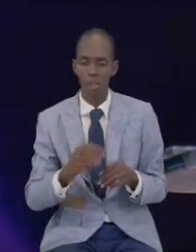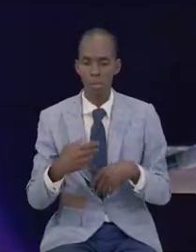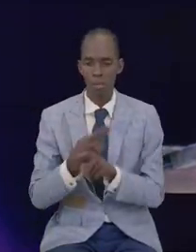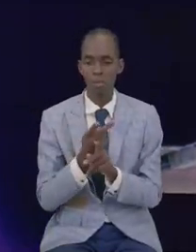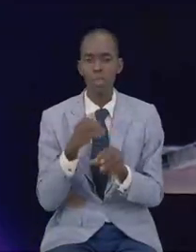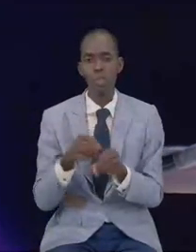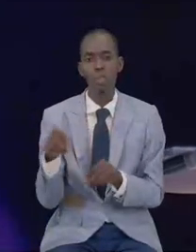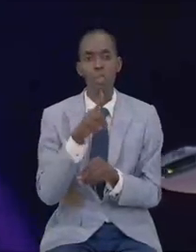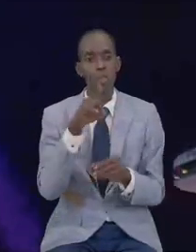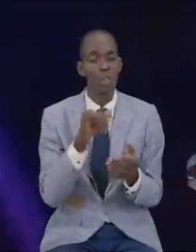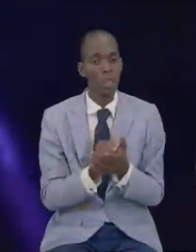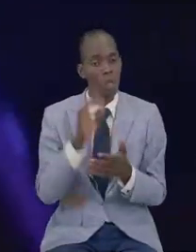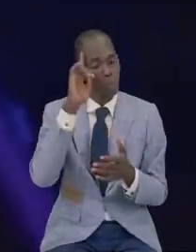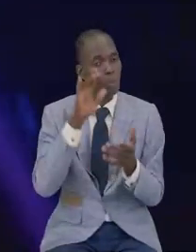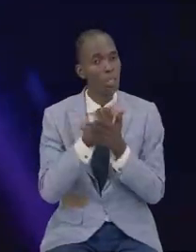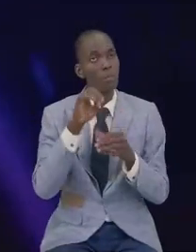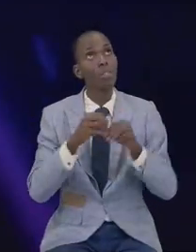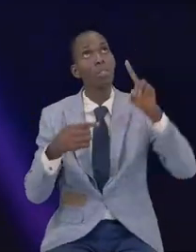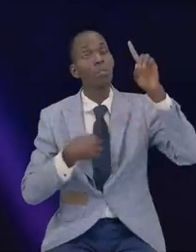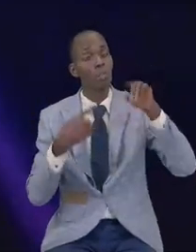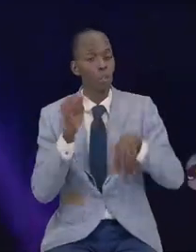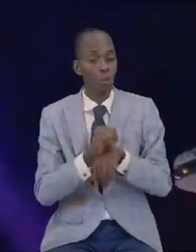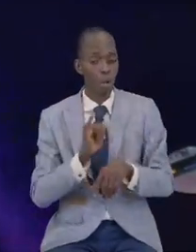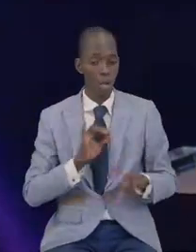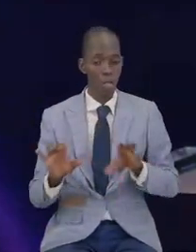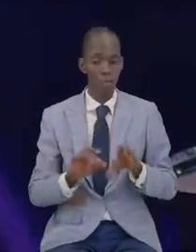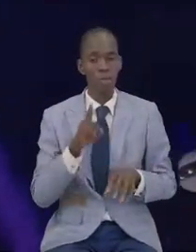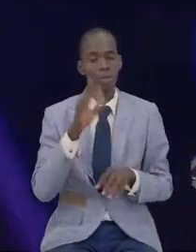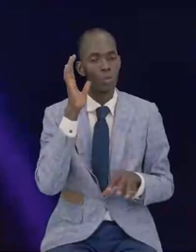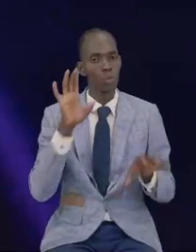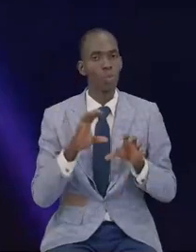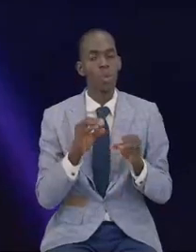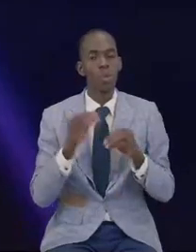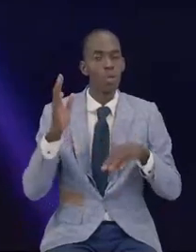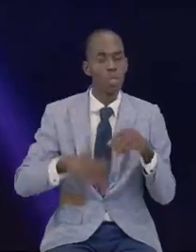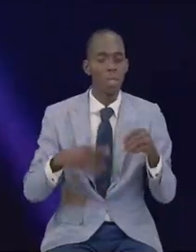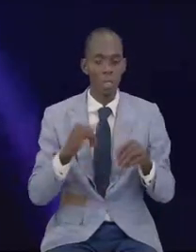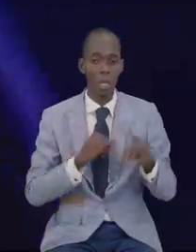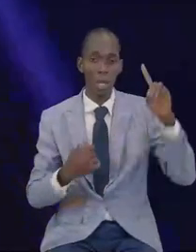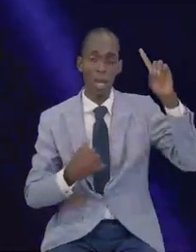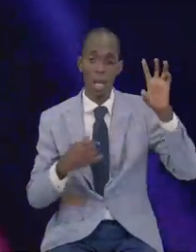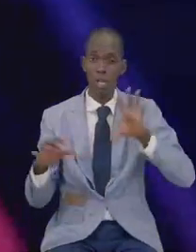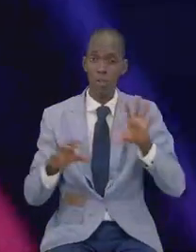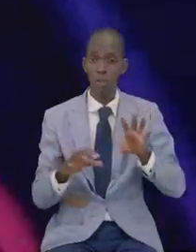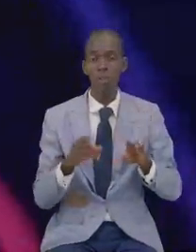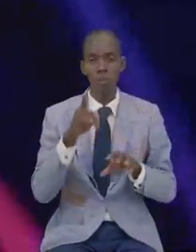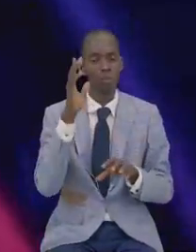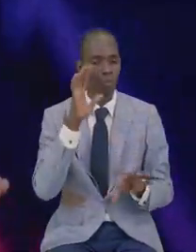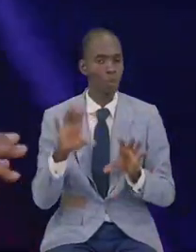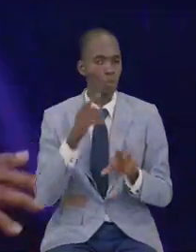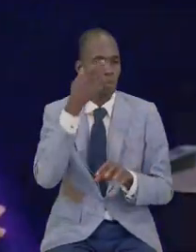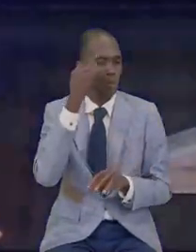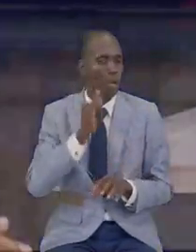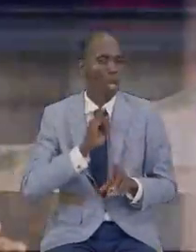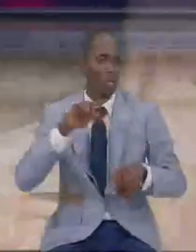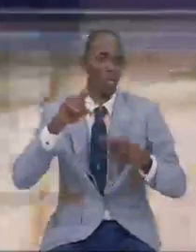qui croit en moi fera les œuvres que j'ai faites, il fera de plus grandes parce que je vais au Père. Et si